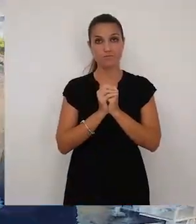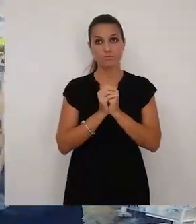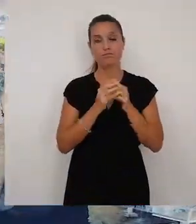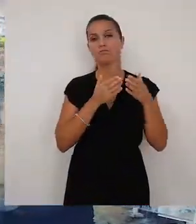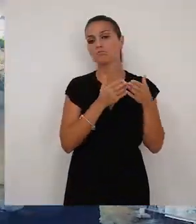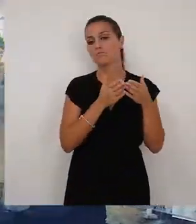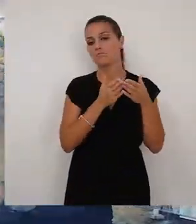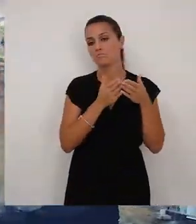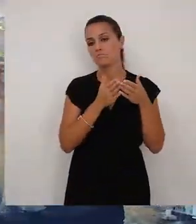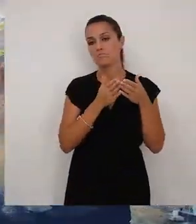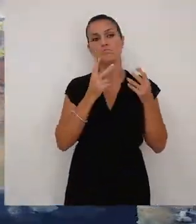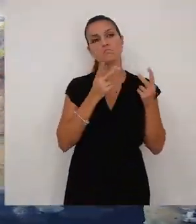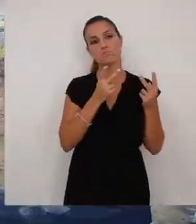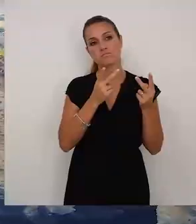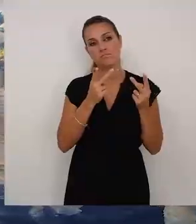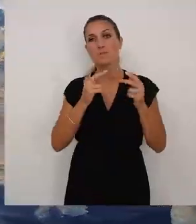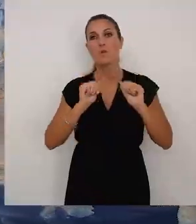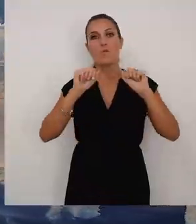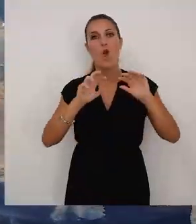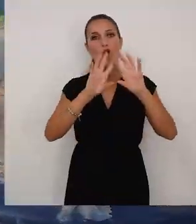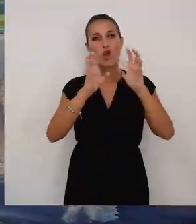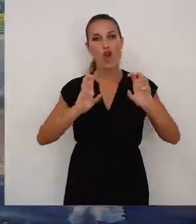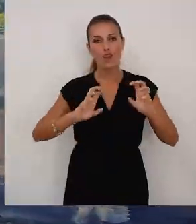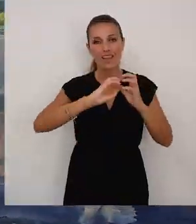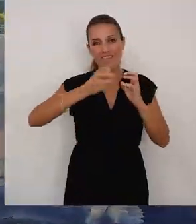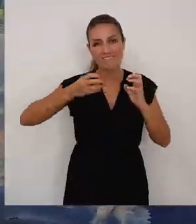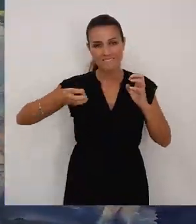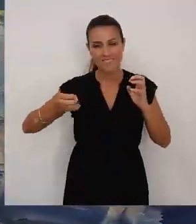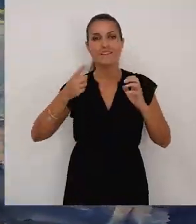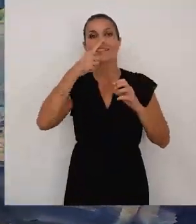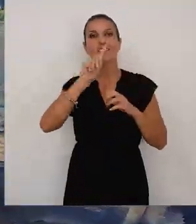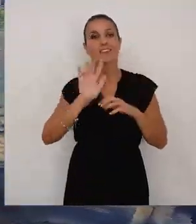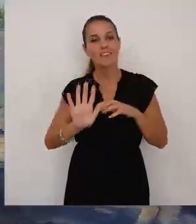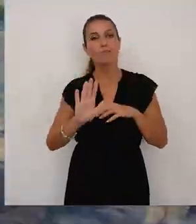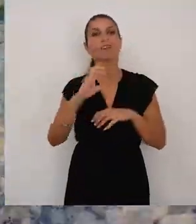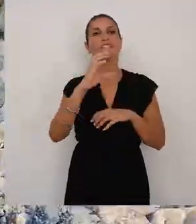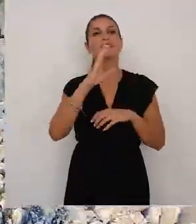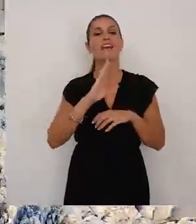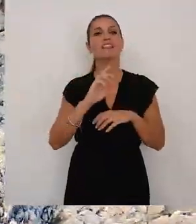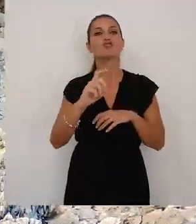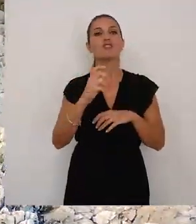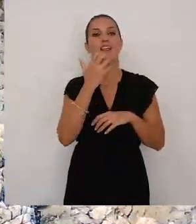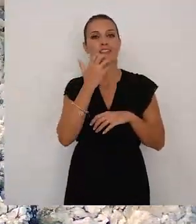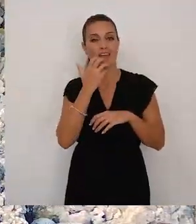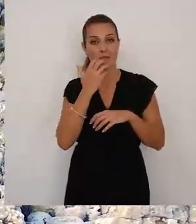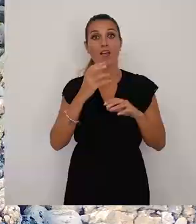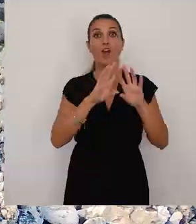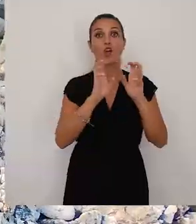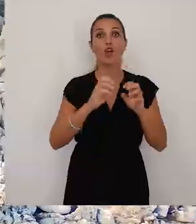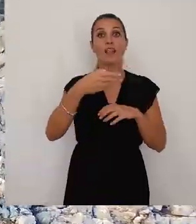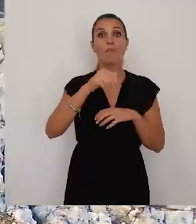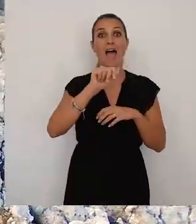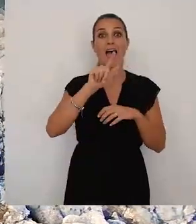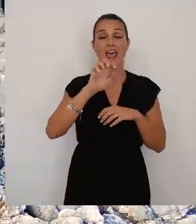Durante il percorso si possono incontrare le grotte più caratteristiche del patrimonio paesaggistico di Santa Cesarea Terme, come la Grotta